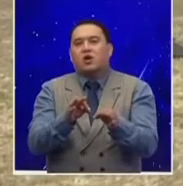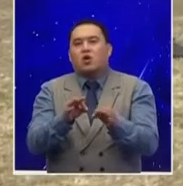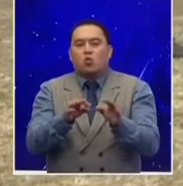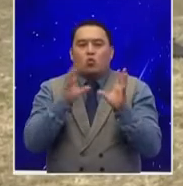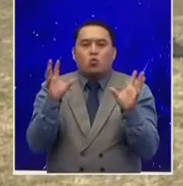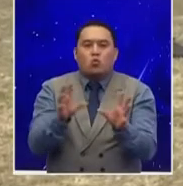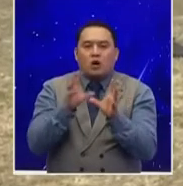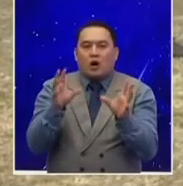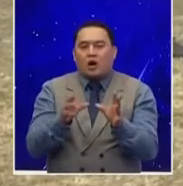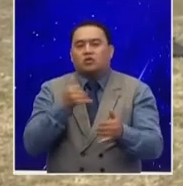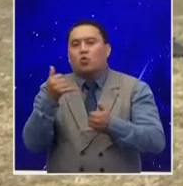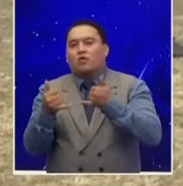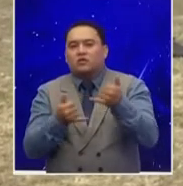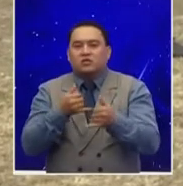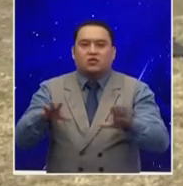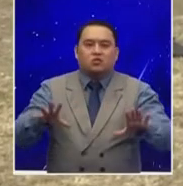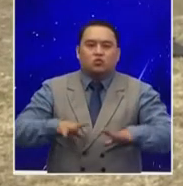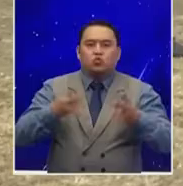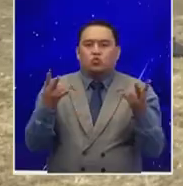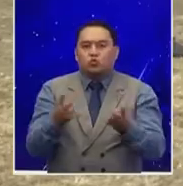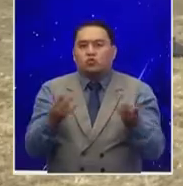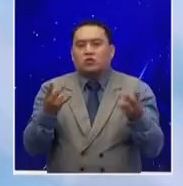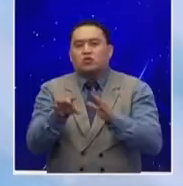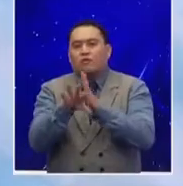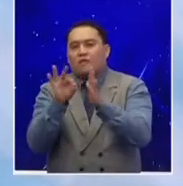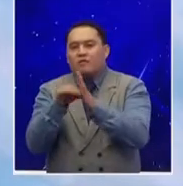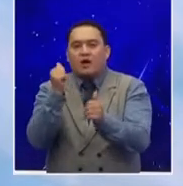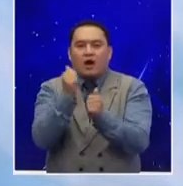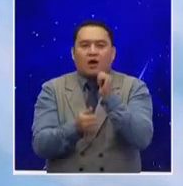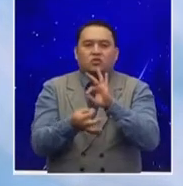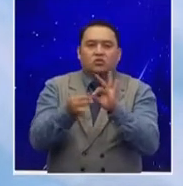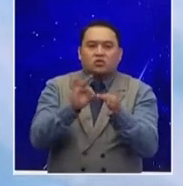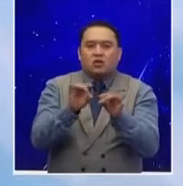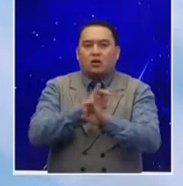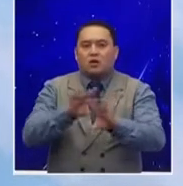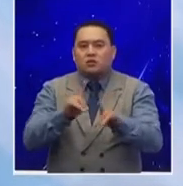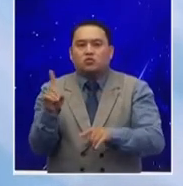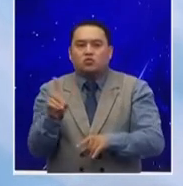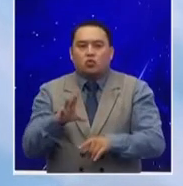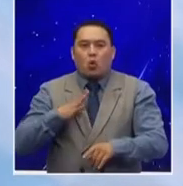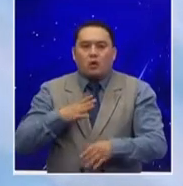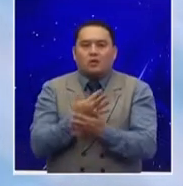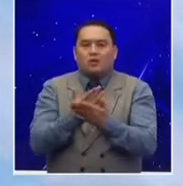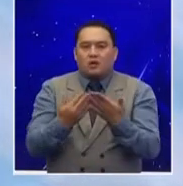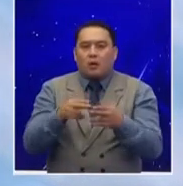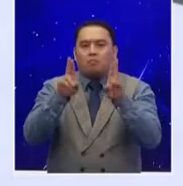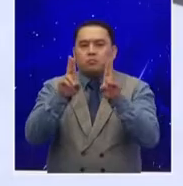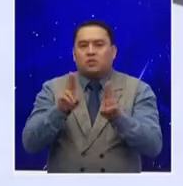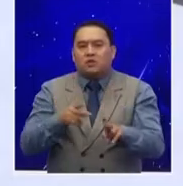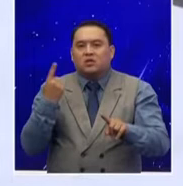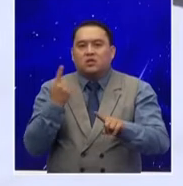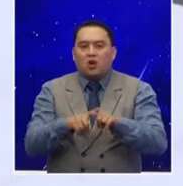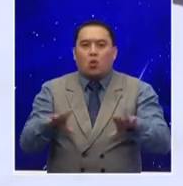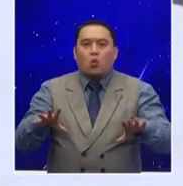и рассказал, какое снаряжение для этого необходимо. «Здесь важна каждая деталь», — отметил он, «так как при несоблюдении правил и